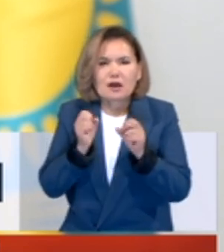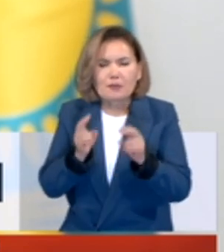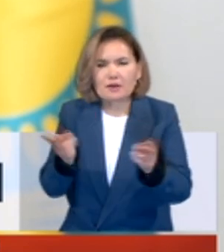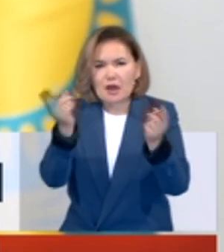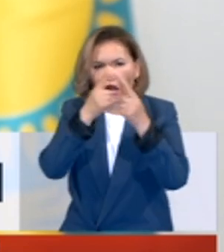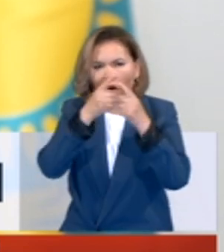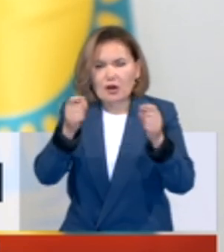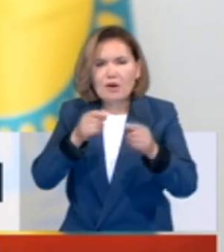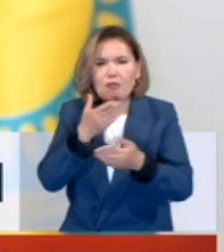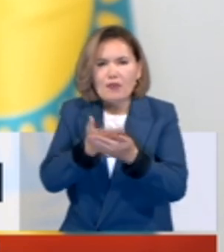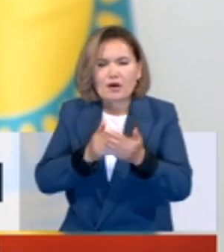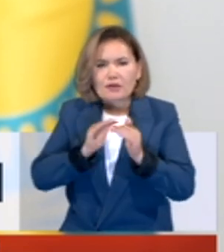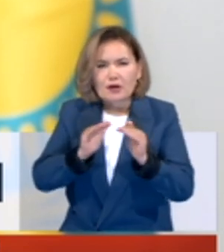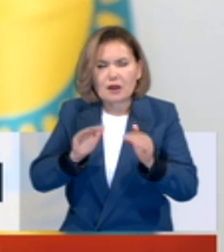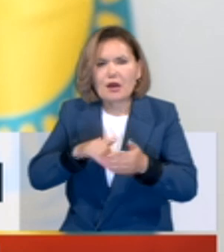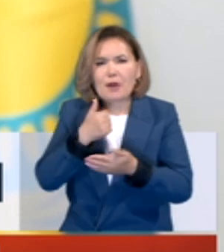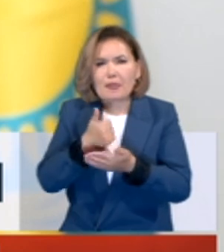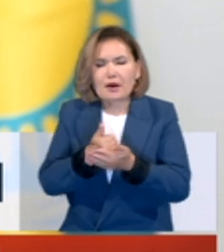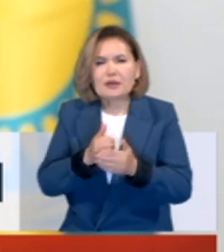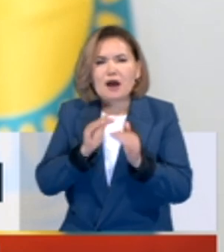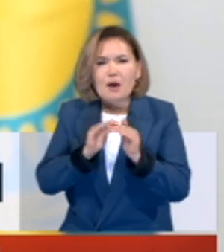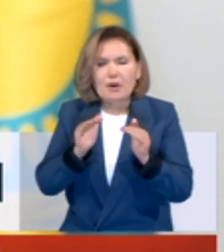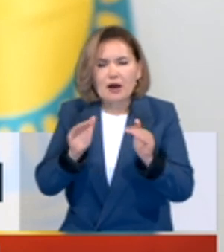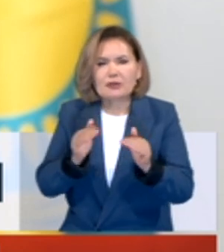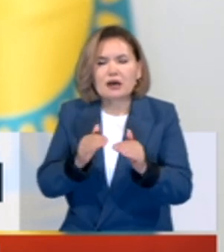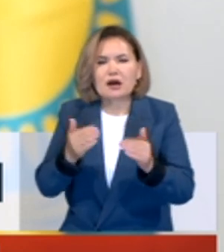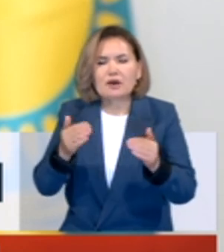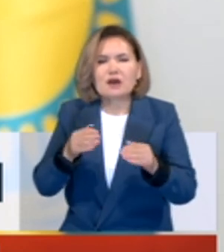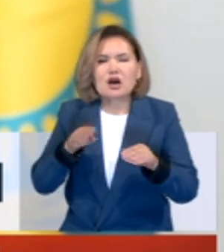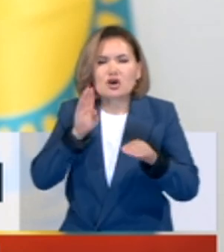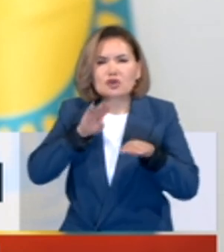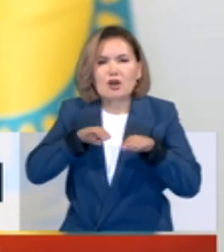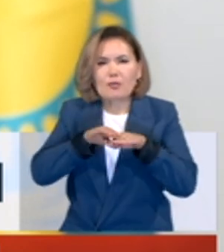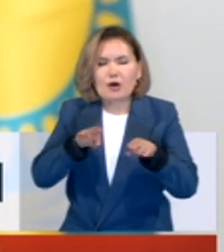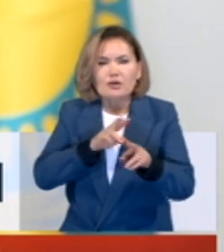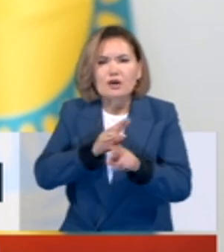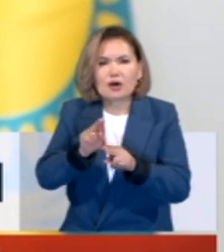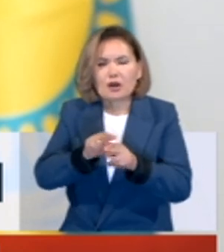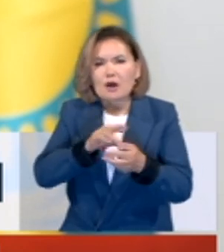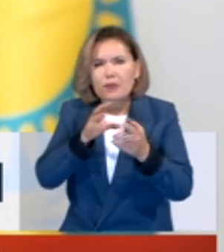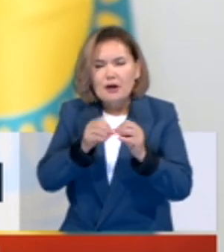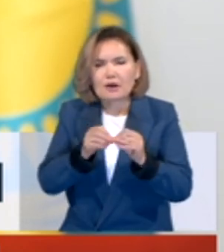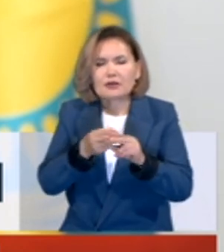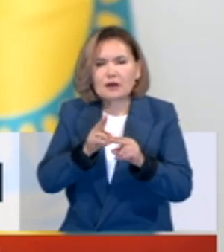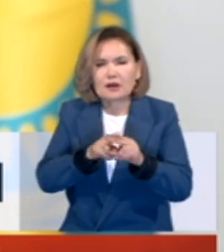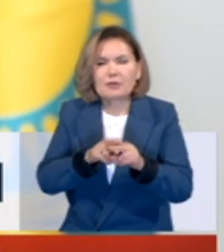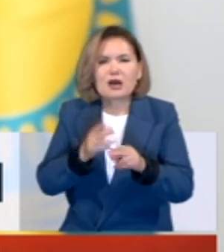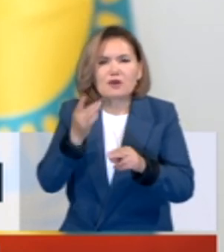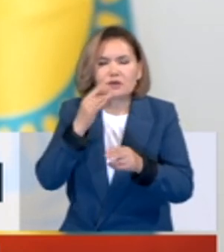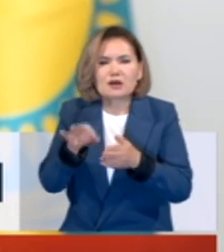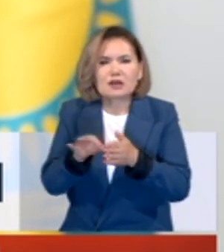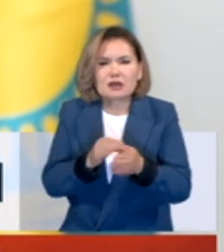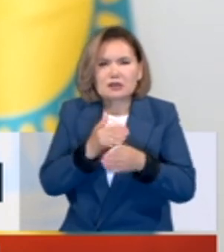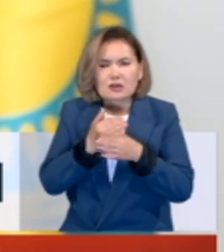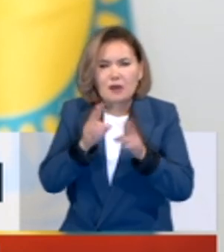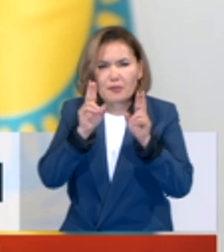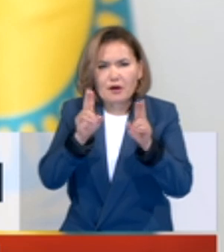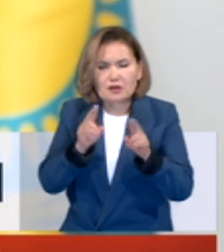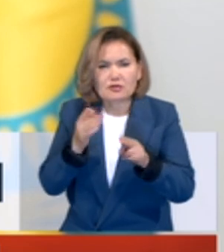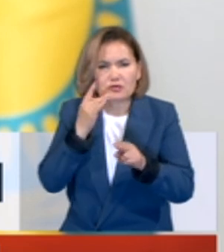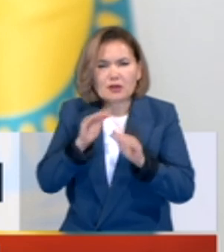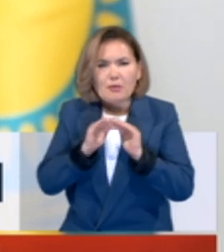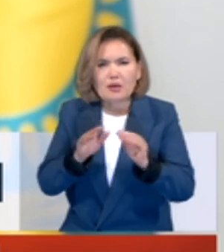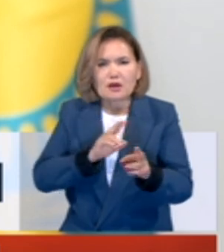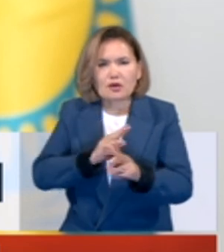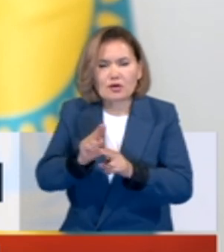екендігін түсіндіріңіз. Бастысы, балаңыздың бойында жүзу дағдыларын қалыптастырып, алғашқы жәрдем көрсету ережелерімен